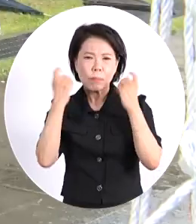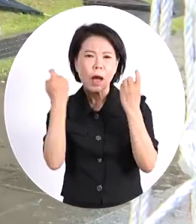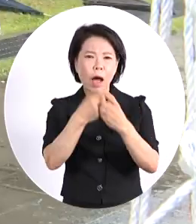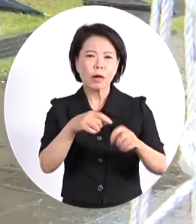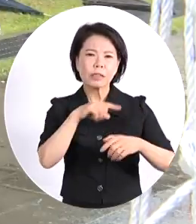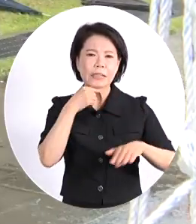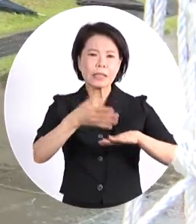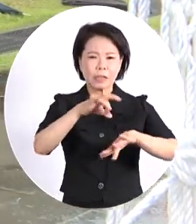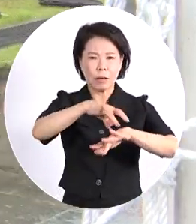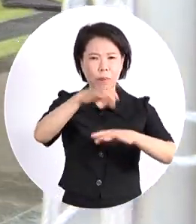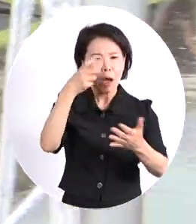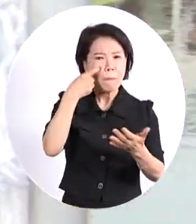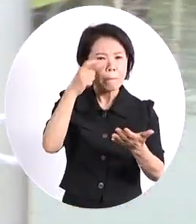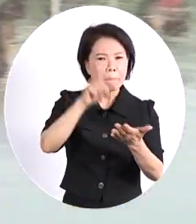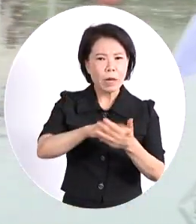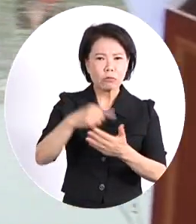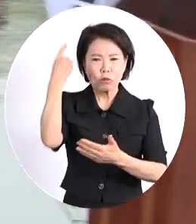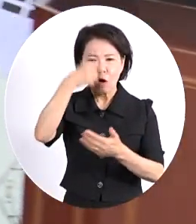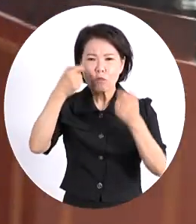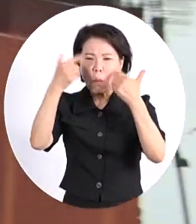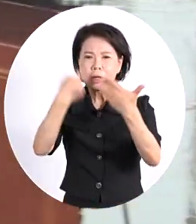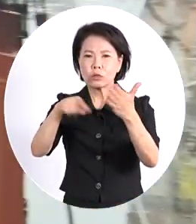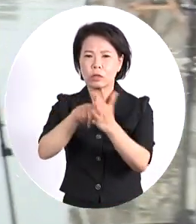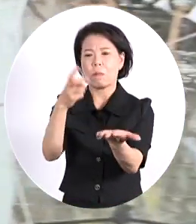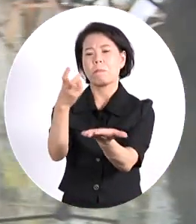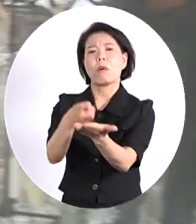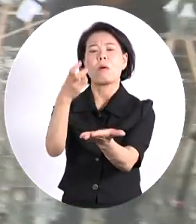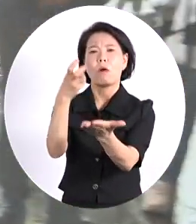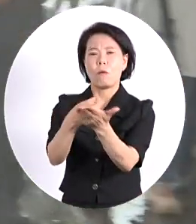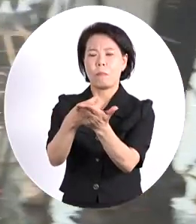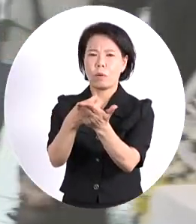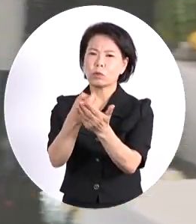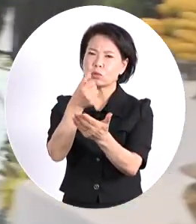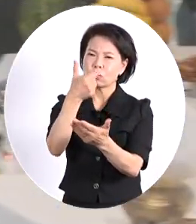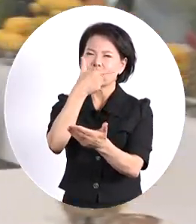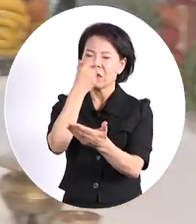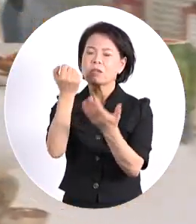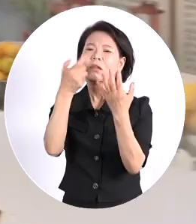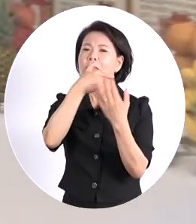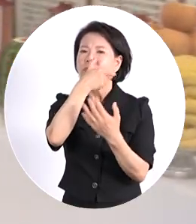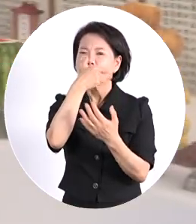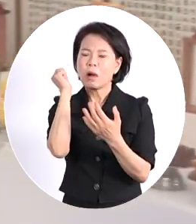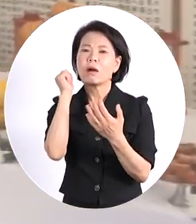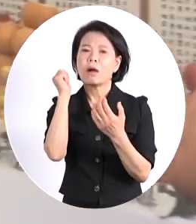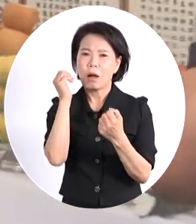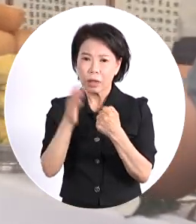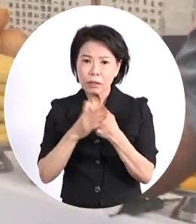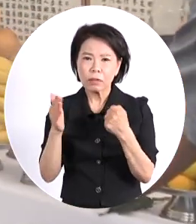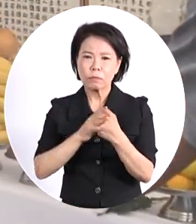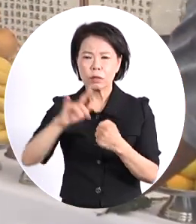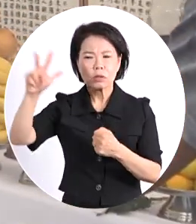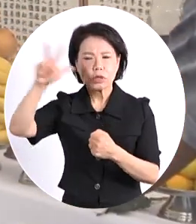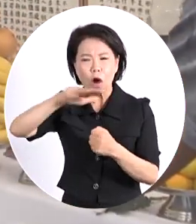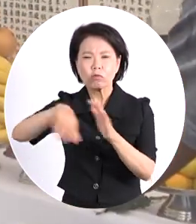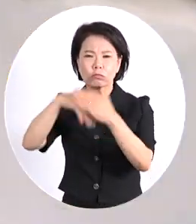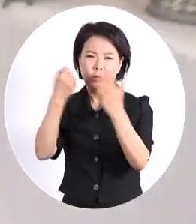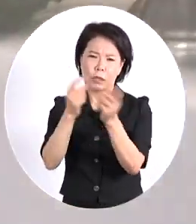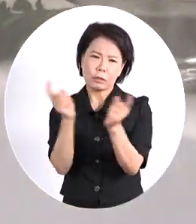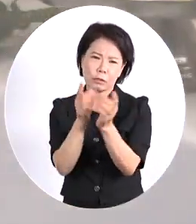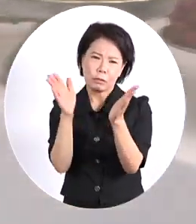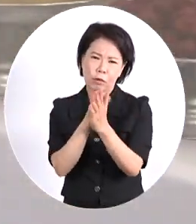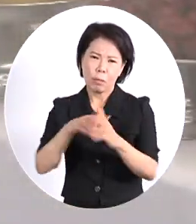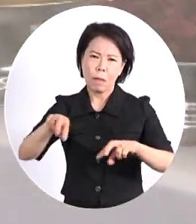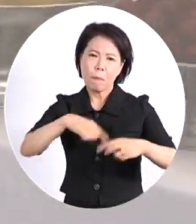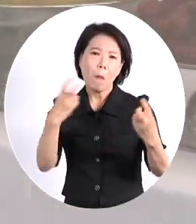희생자 유해 발굴과 신원 확인을 위한 제도적 장치가 여전히 미흡하다며 전국 차원의 실질적인